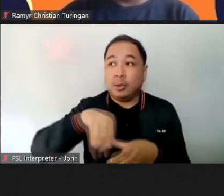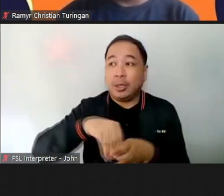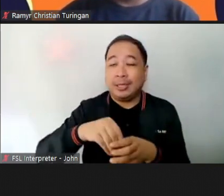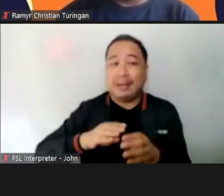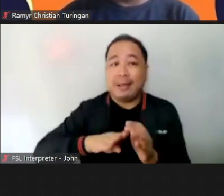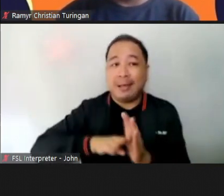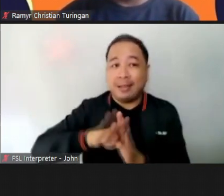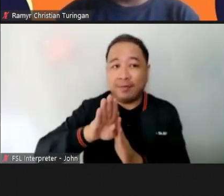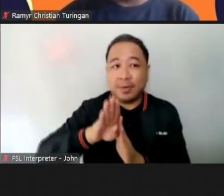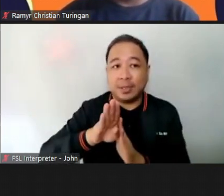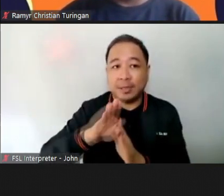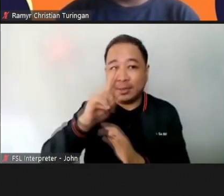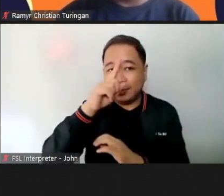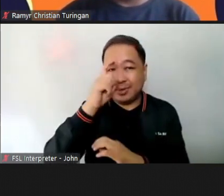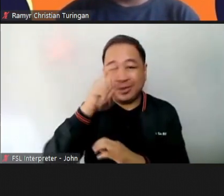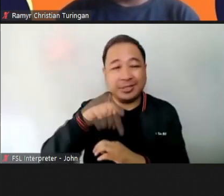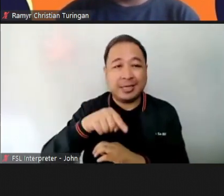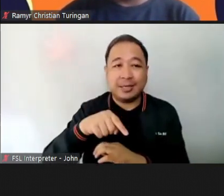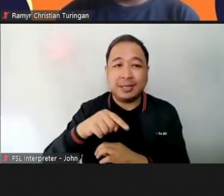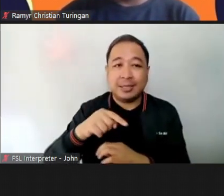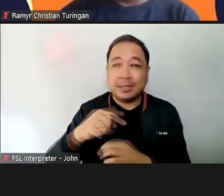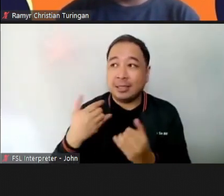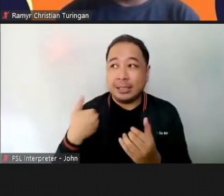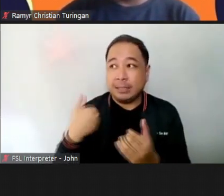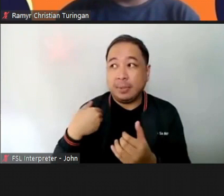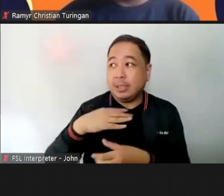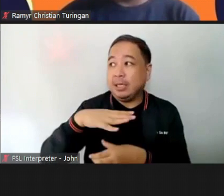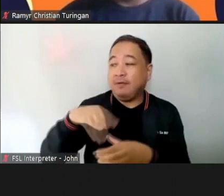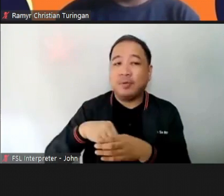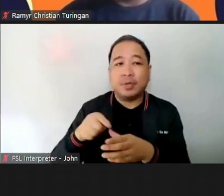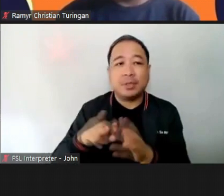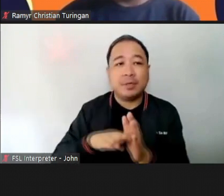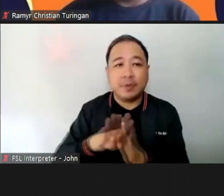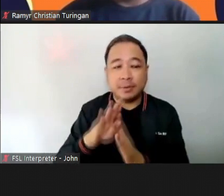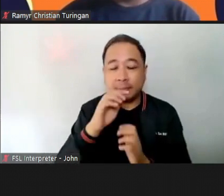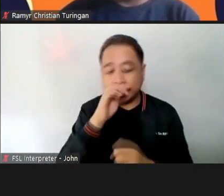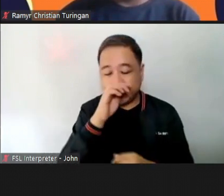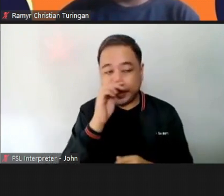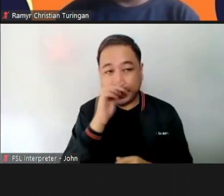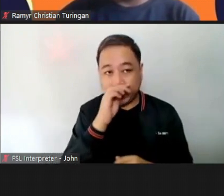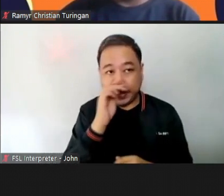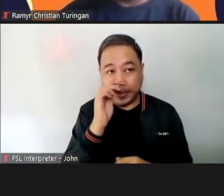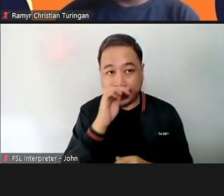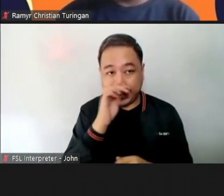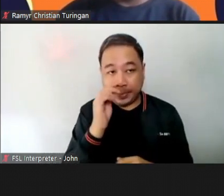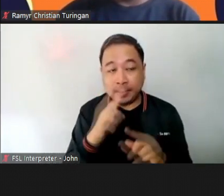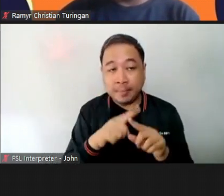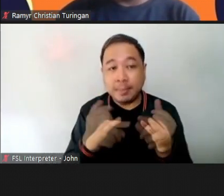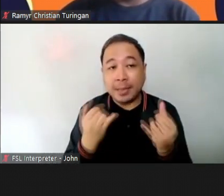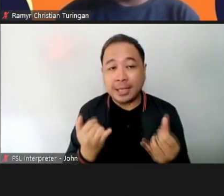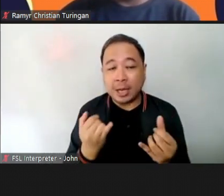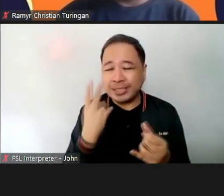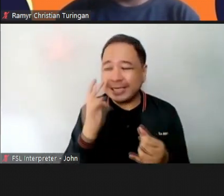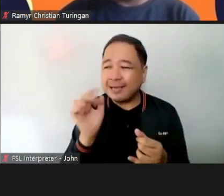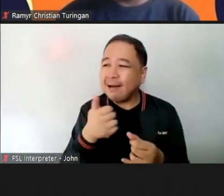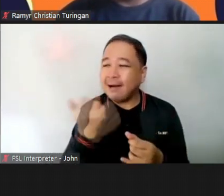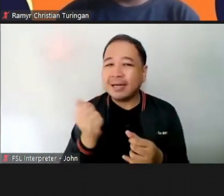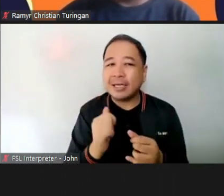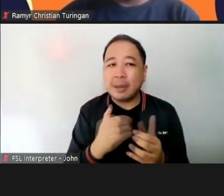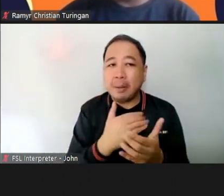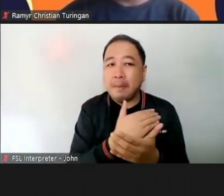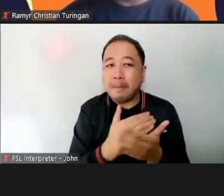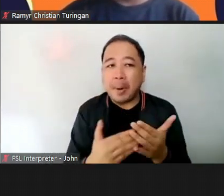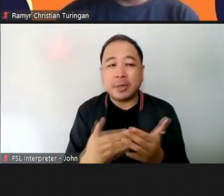development, hindi pa nun sakop yung sangay pa ng iba pa ng development. Maganda tignan pa natin yung iba pang categories ng children's rights, andyan yung protection, andyan